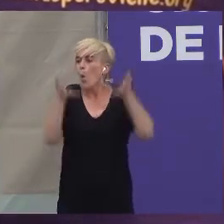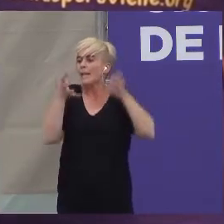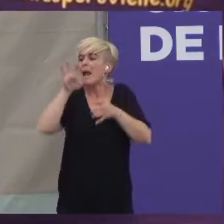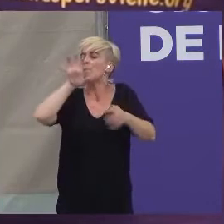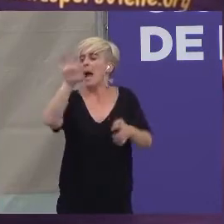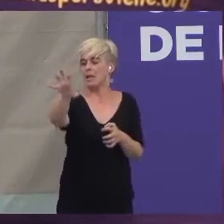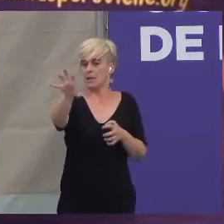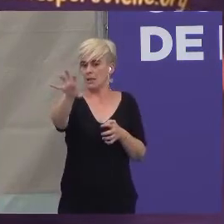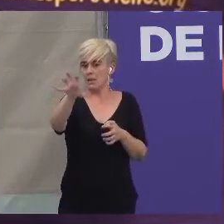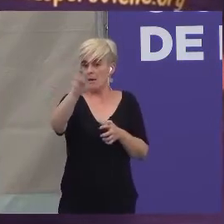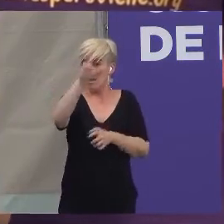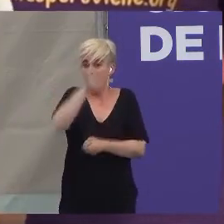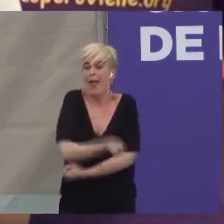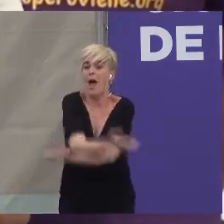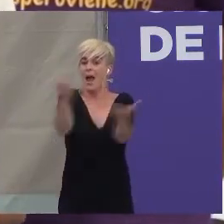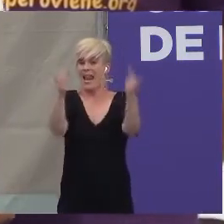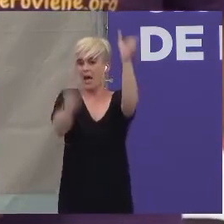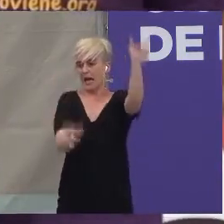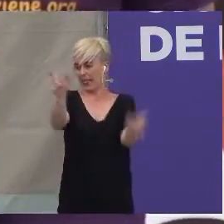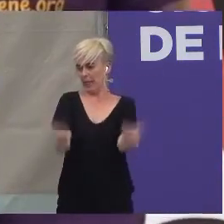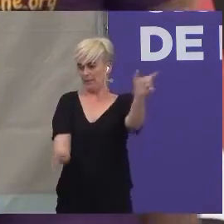país per a la seva gent.